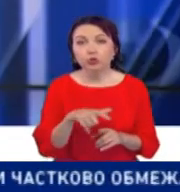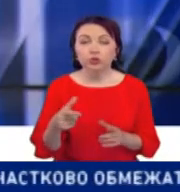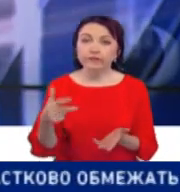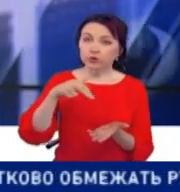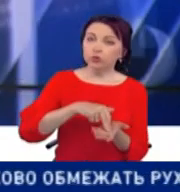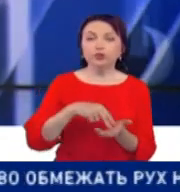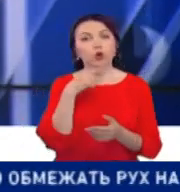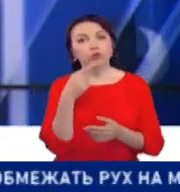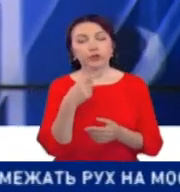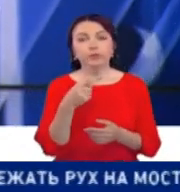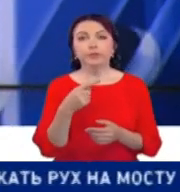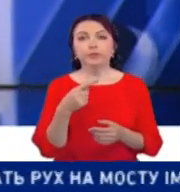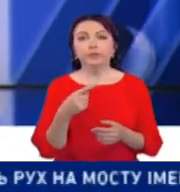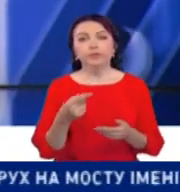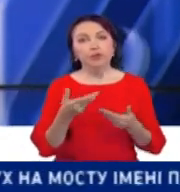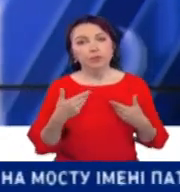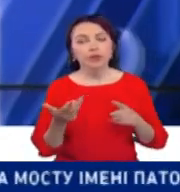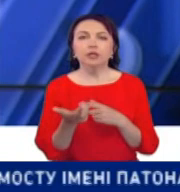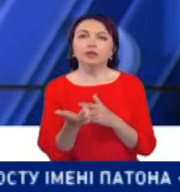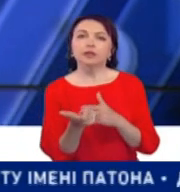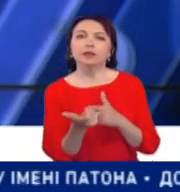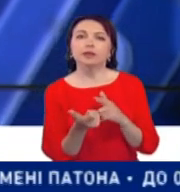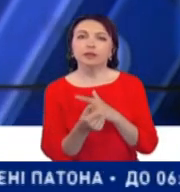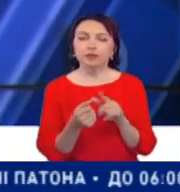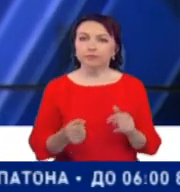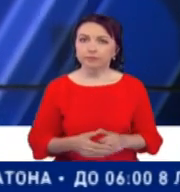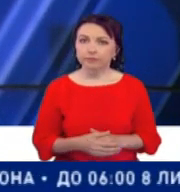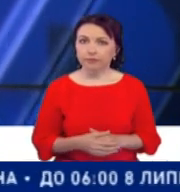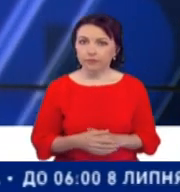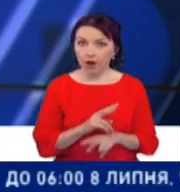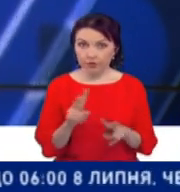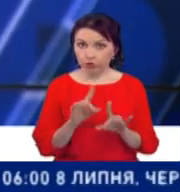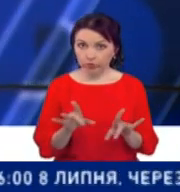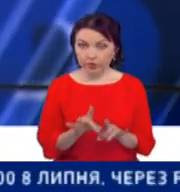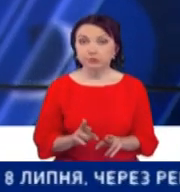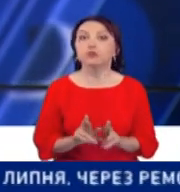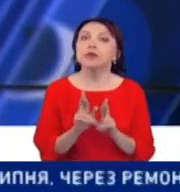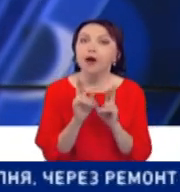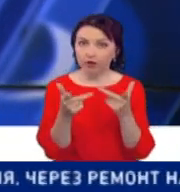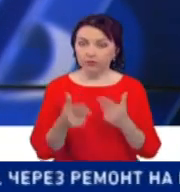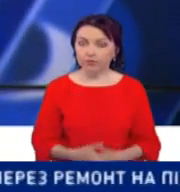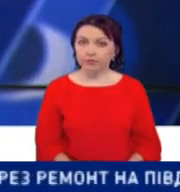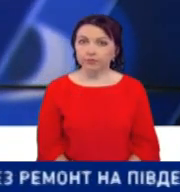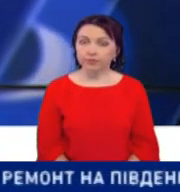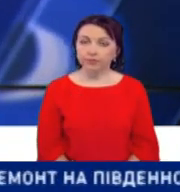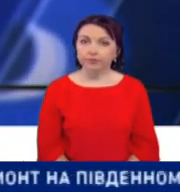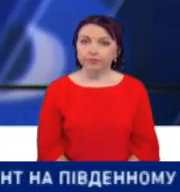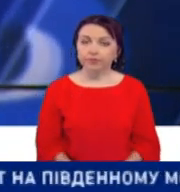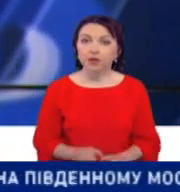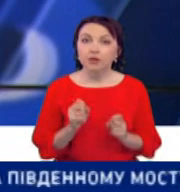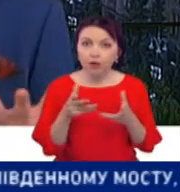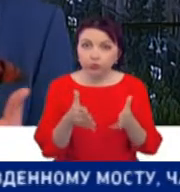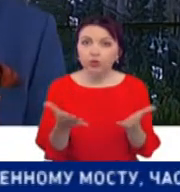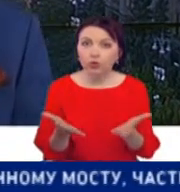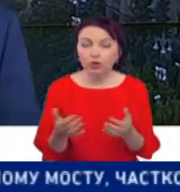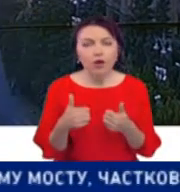говорить, ми там те-то. А ніхто не пояснює, як. І що класно,